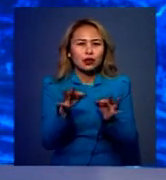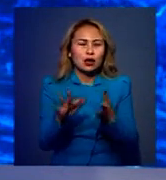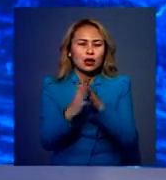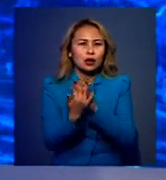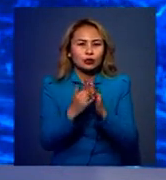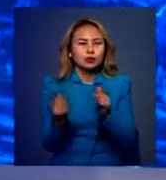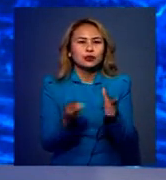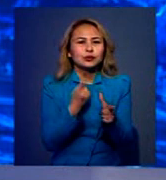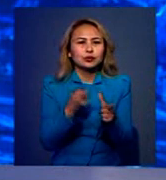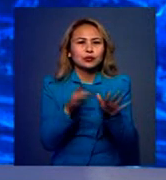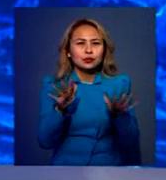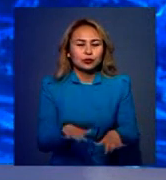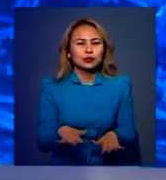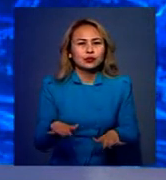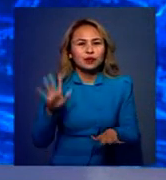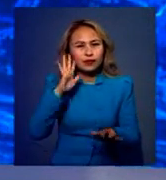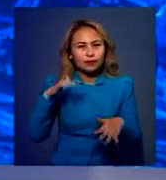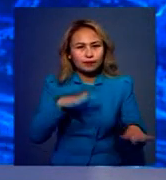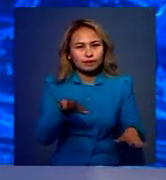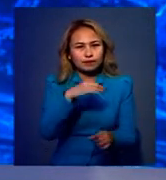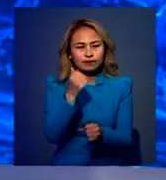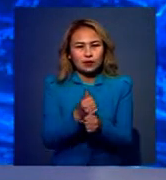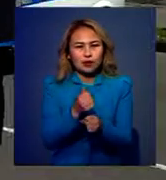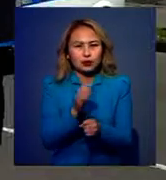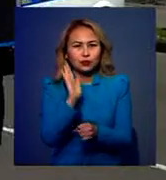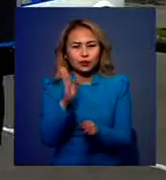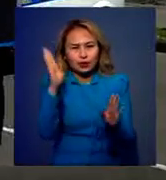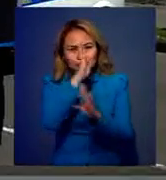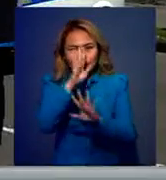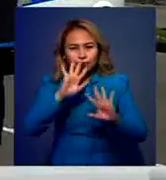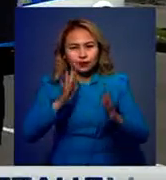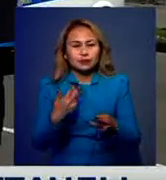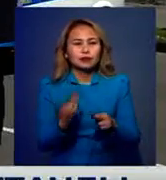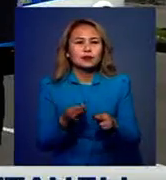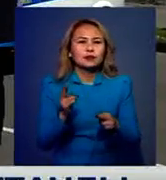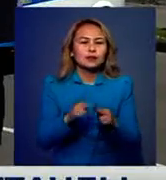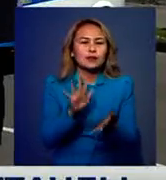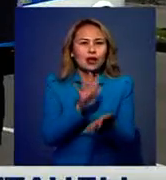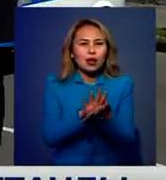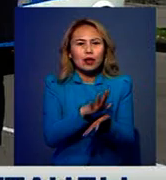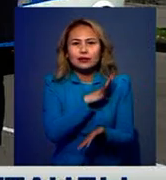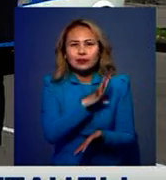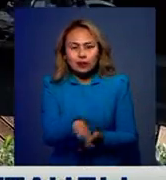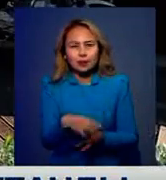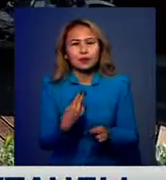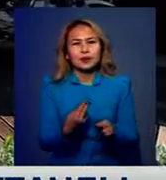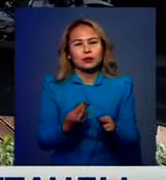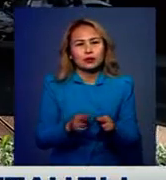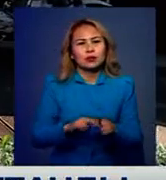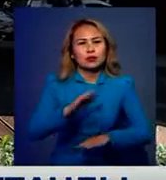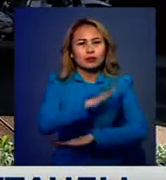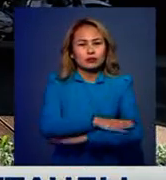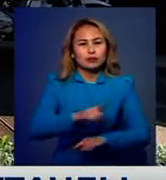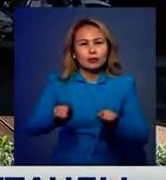учаскілік пунктте тұрып, көл жағалауында қызмет ететін болады. Яғни, тынығушылардың табиғатты ластамауын, қоғамдық орындардағы